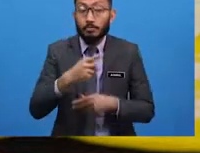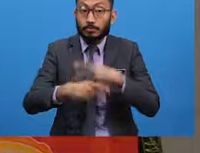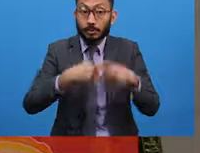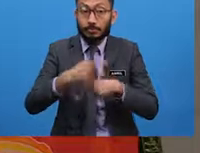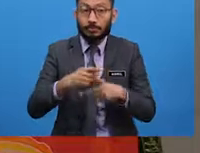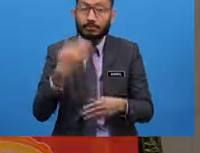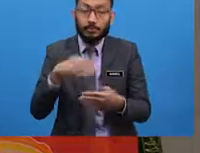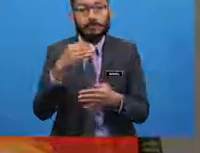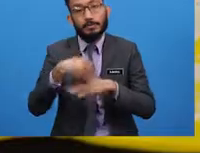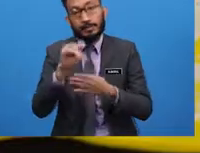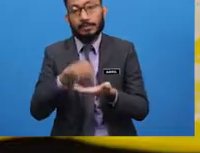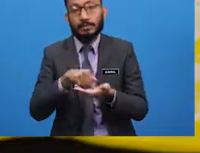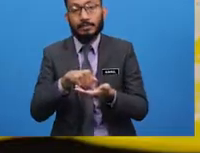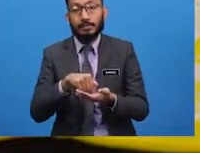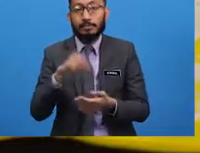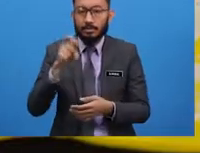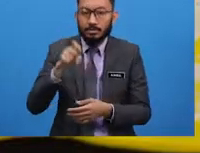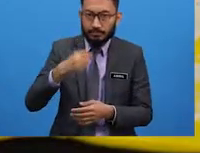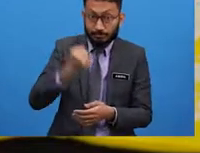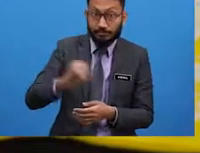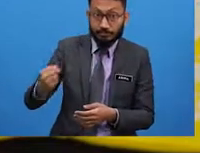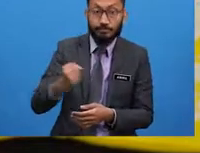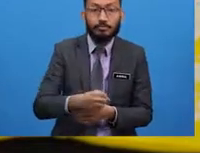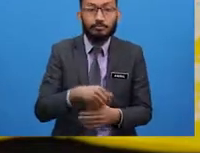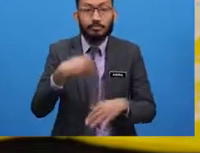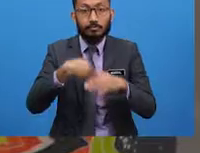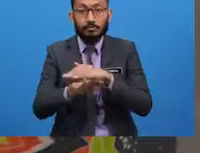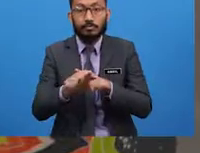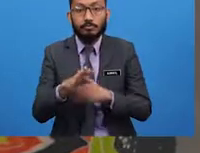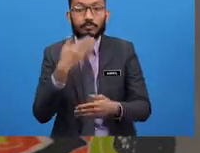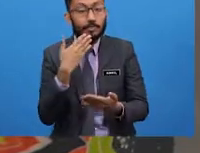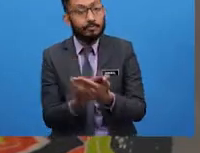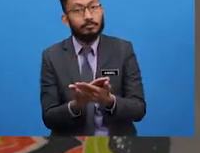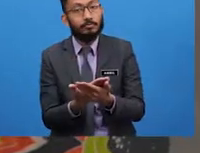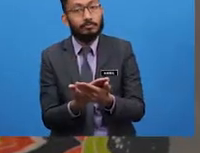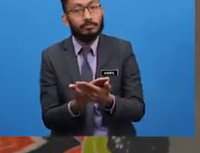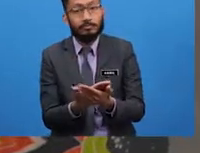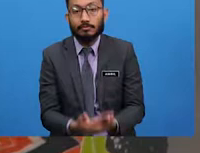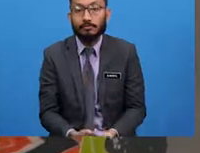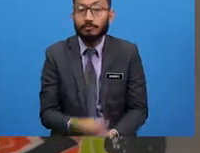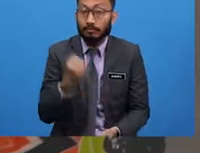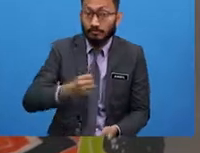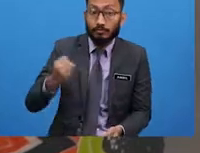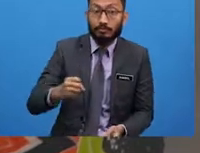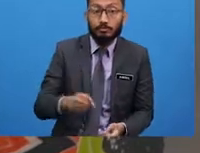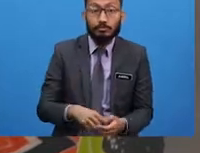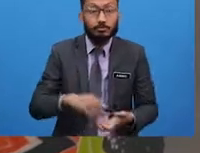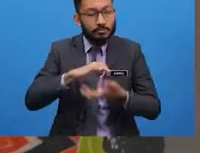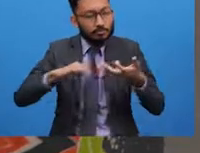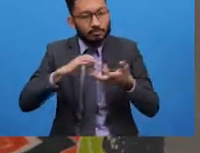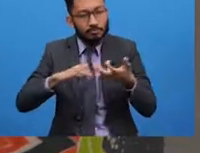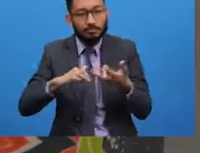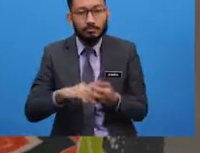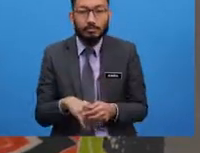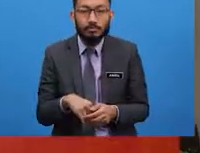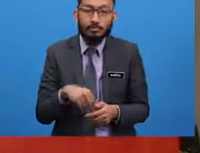lagi. Pastikan blok batik terap dalam keadaan baik. Blok yang rosak akan menghasilkan corak terapan